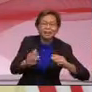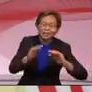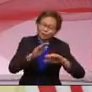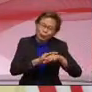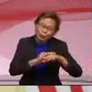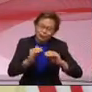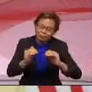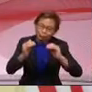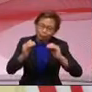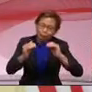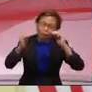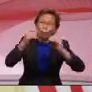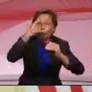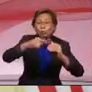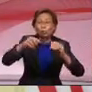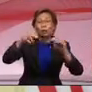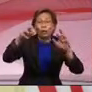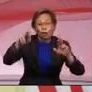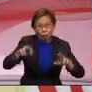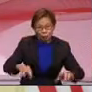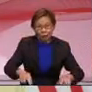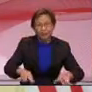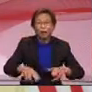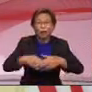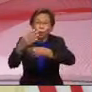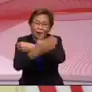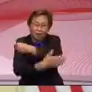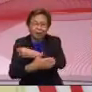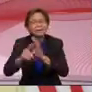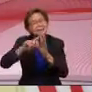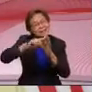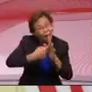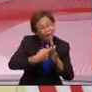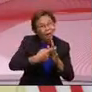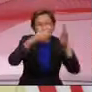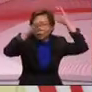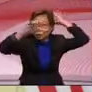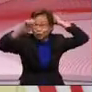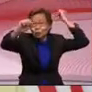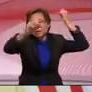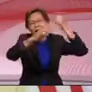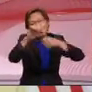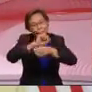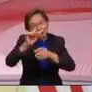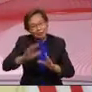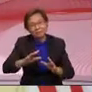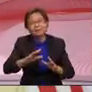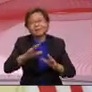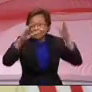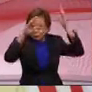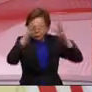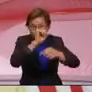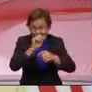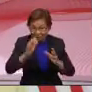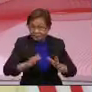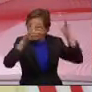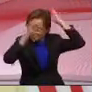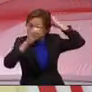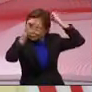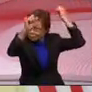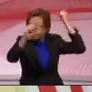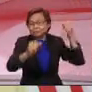kita mulakan dengan duta dan kakitangan diplomat. Walaubagaimanapun, terdapat